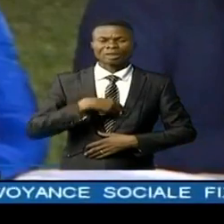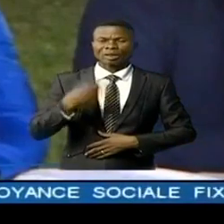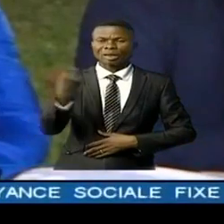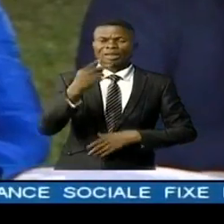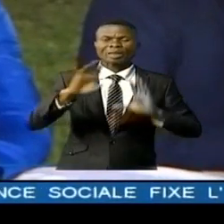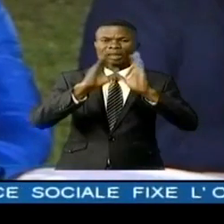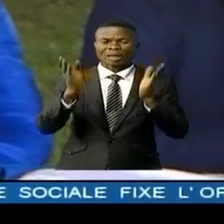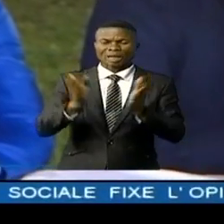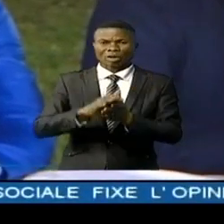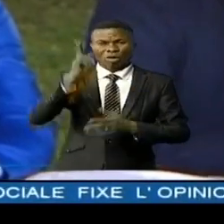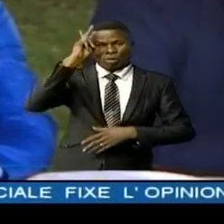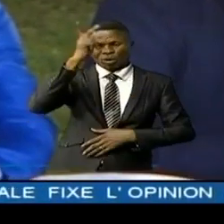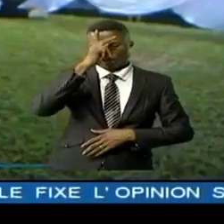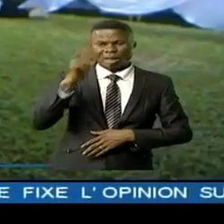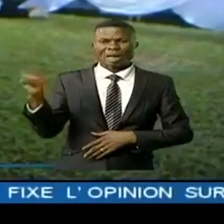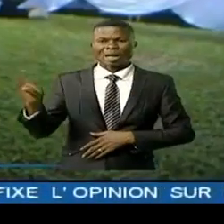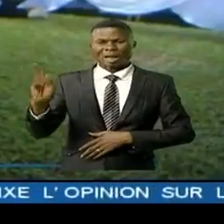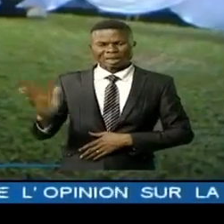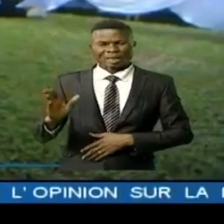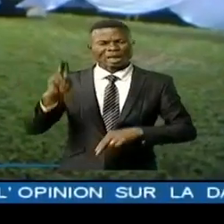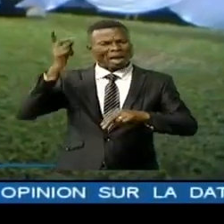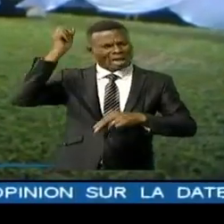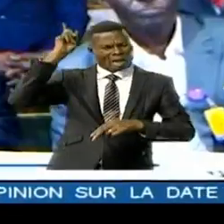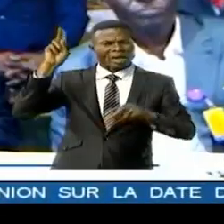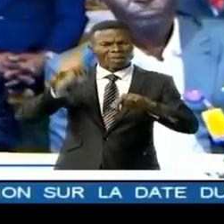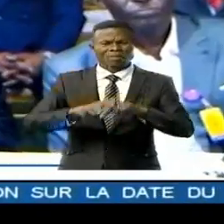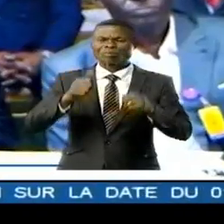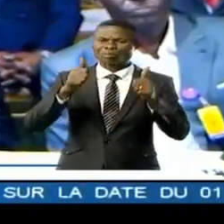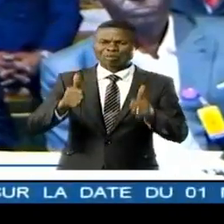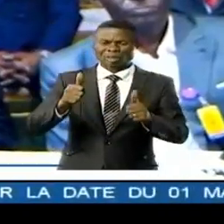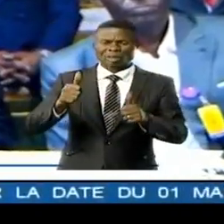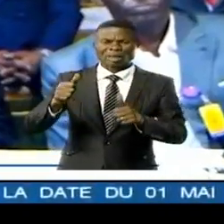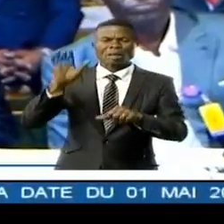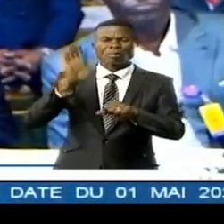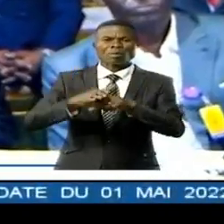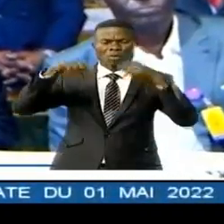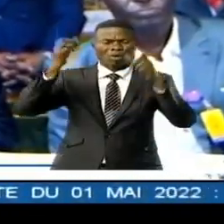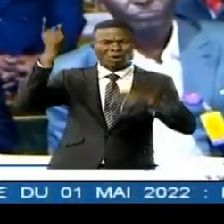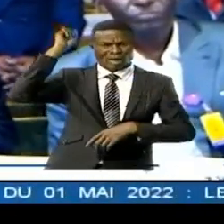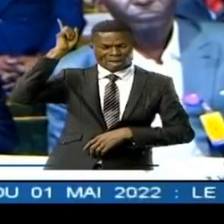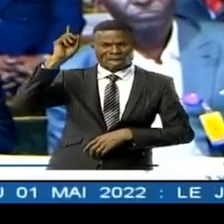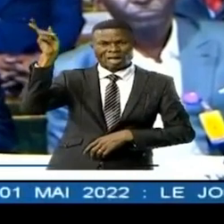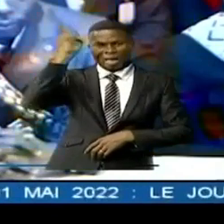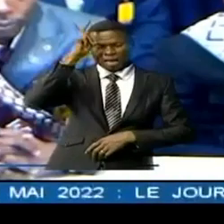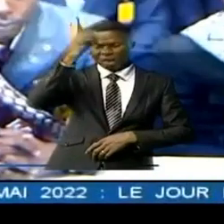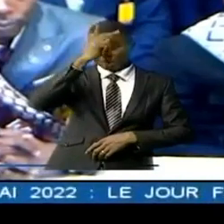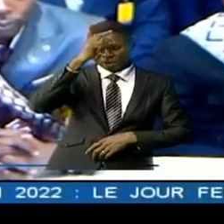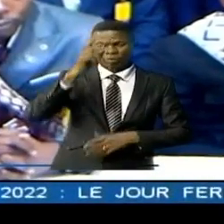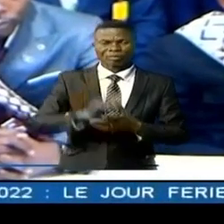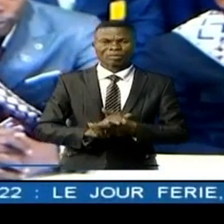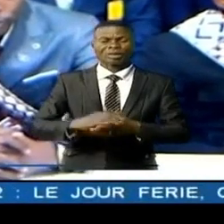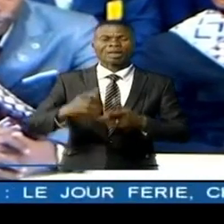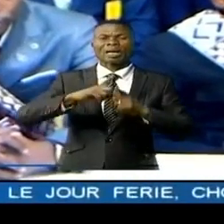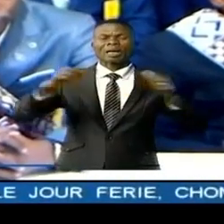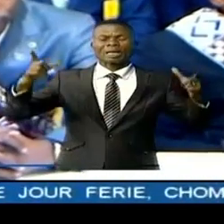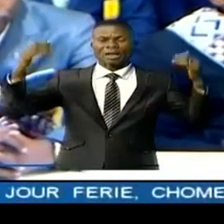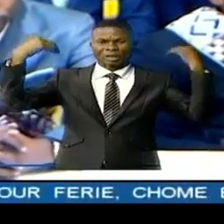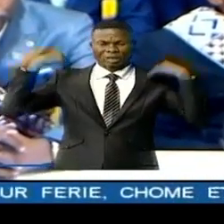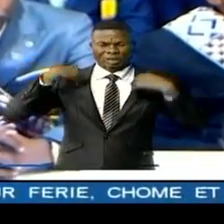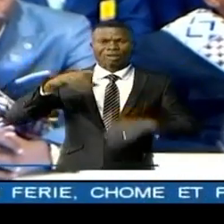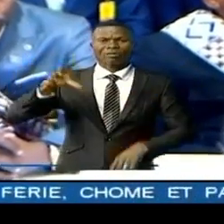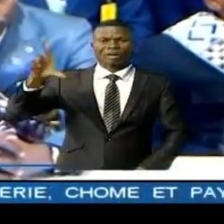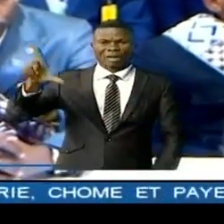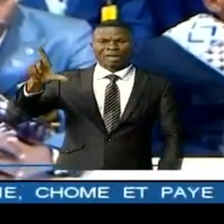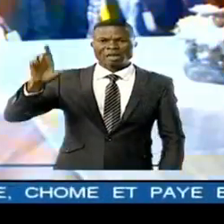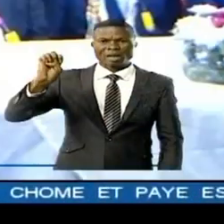est qu à tanghin ont toujours vécu à parfaite harmonie depuis des décennies au katanga souligne le grand chef lambalamba il